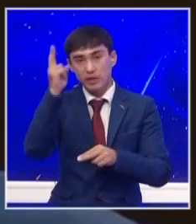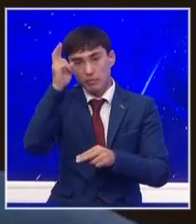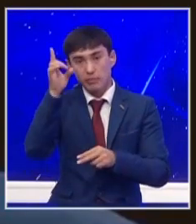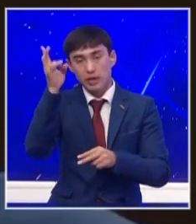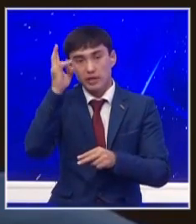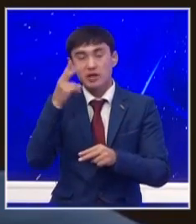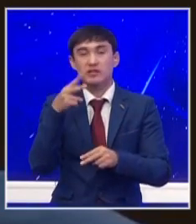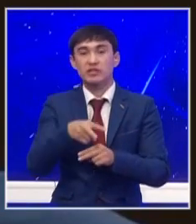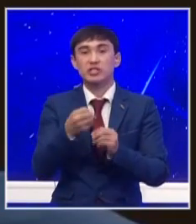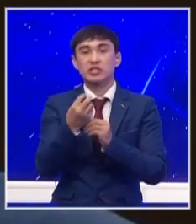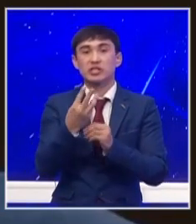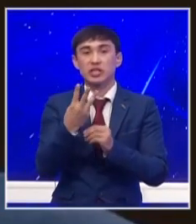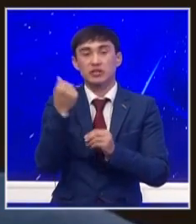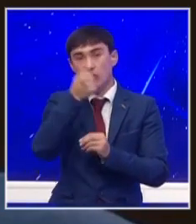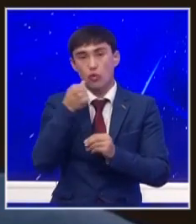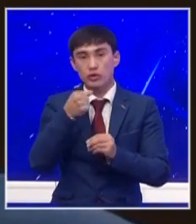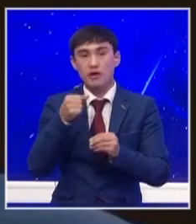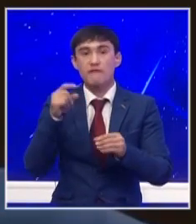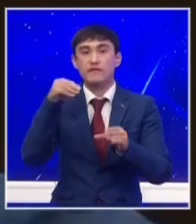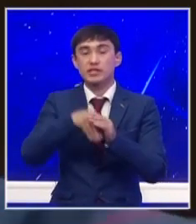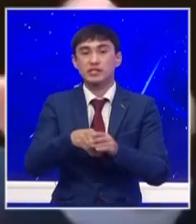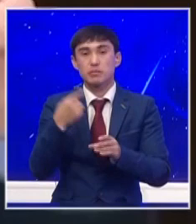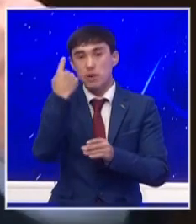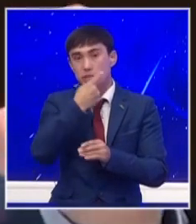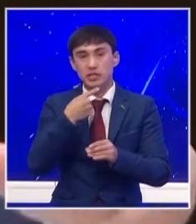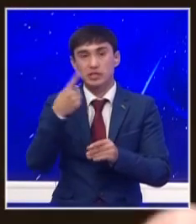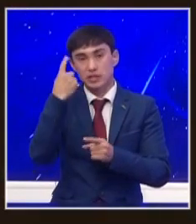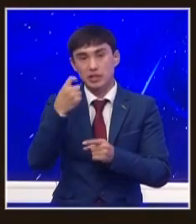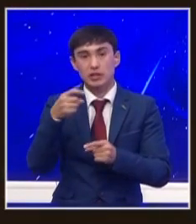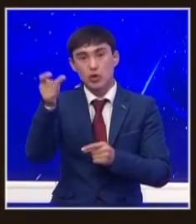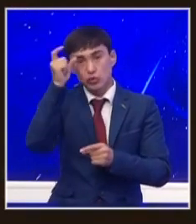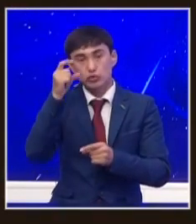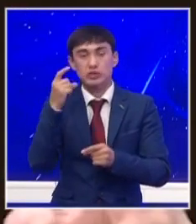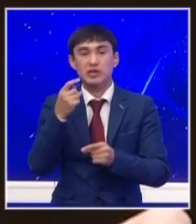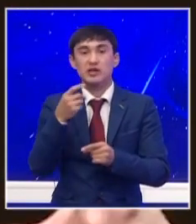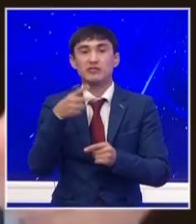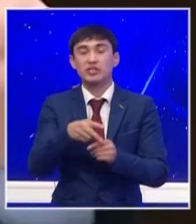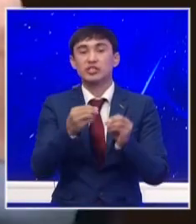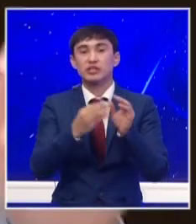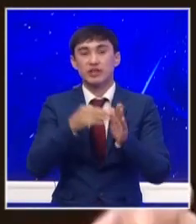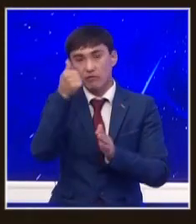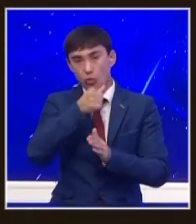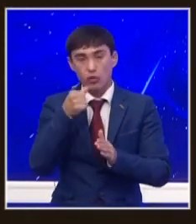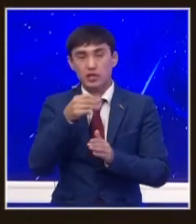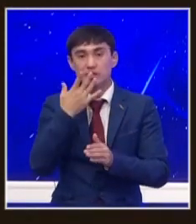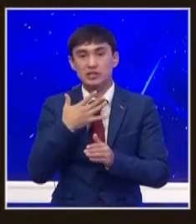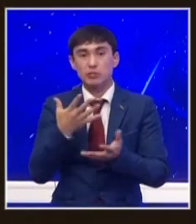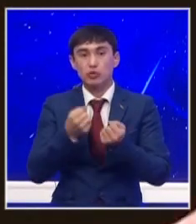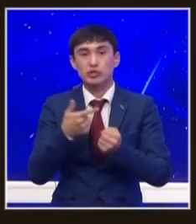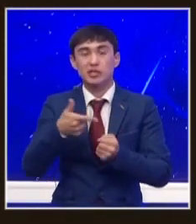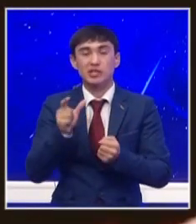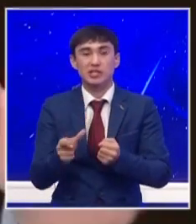2003 года внесены биометрические данные граждан в Турции с 2009 года иностранцы получающие